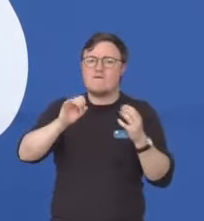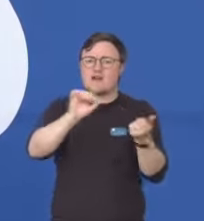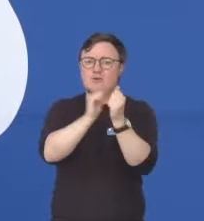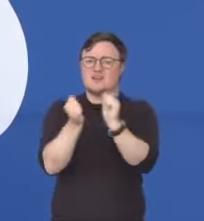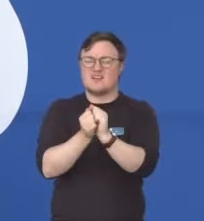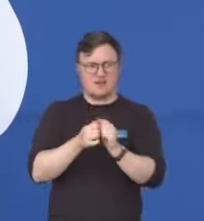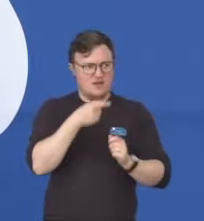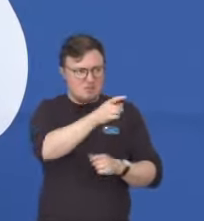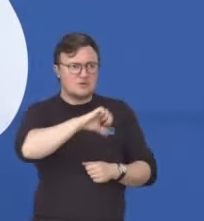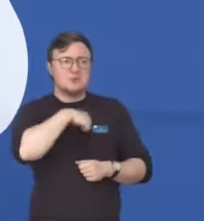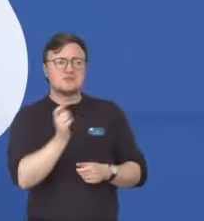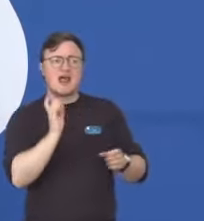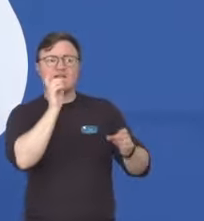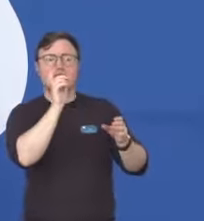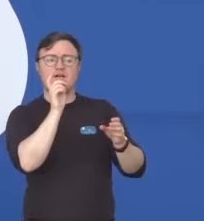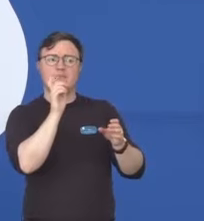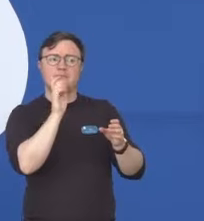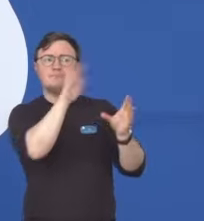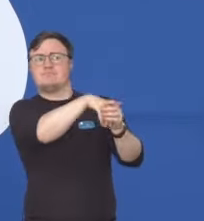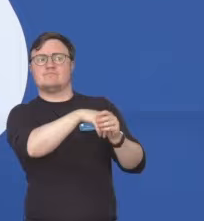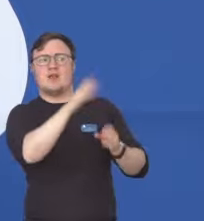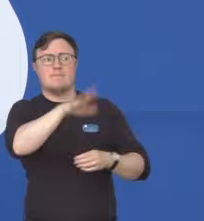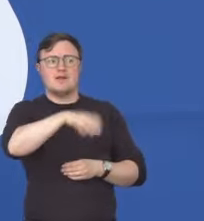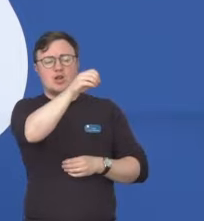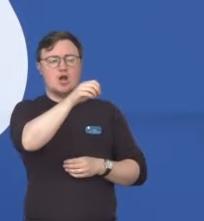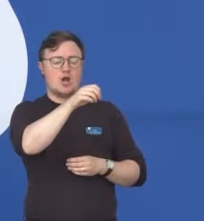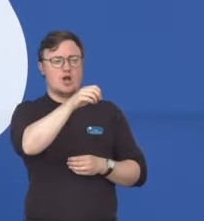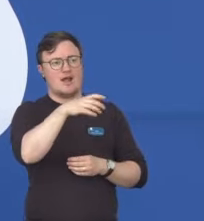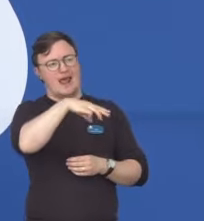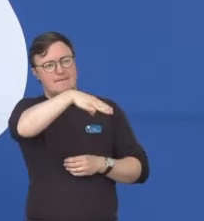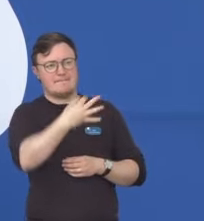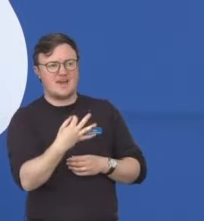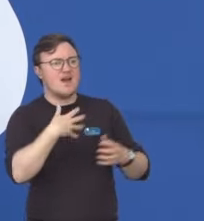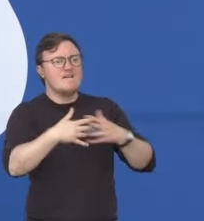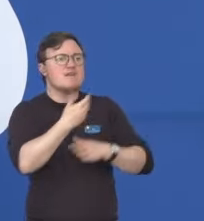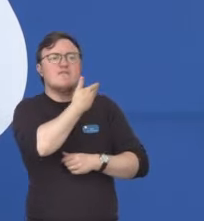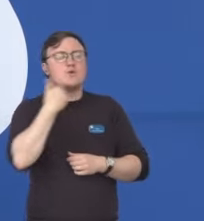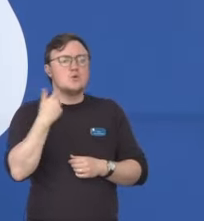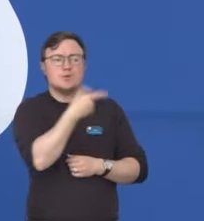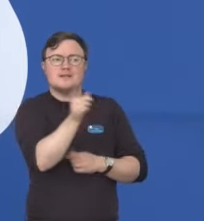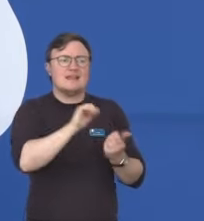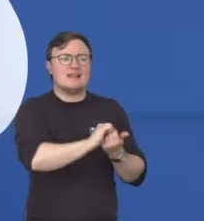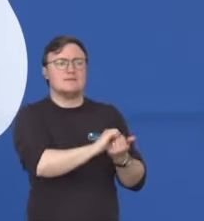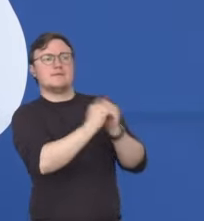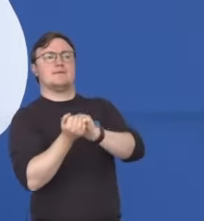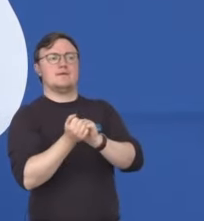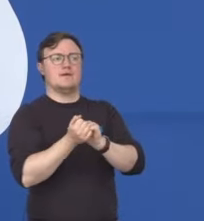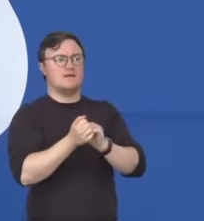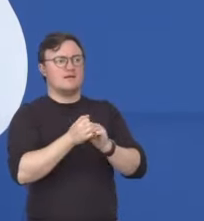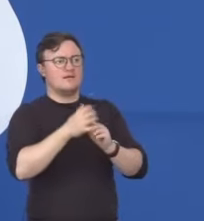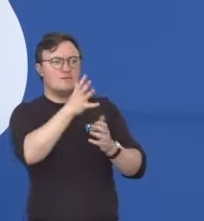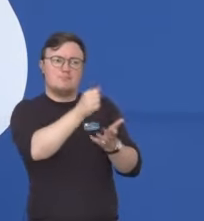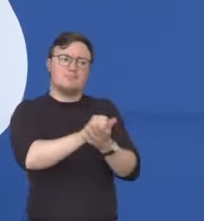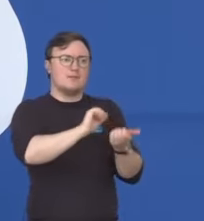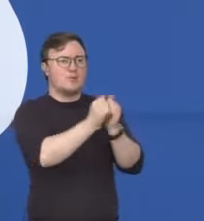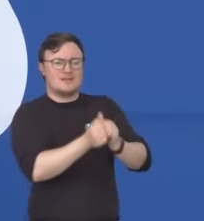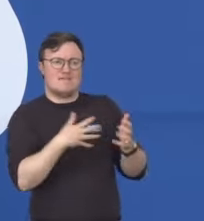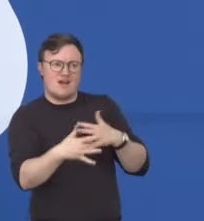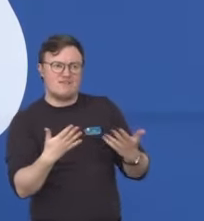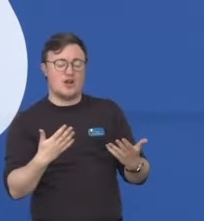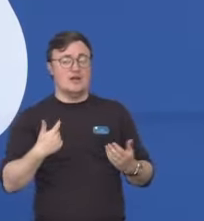tillhör ju själv då Miljöpartiet. Mm. Varför har inte ni lyckats omvandla det här till partipolitiskt stöd? Nej, men jag tycker faktiskt att alla